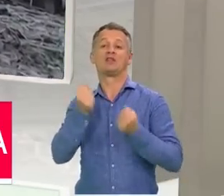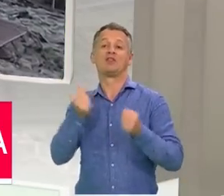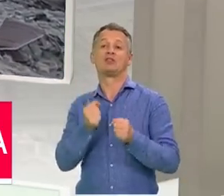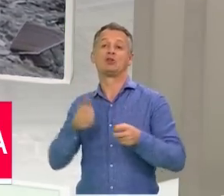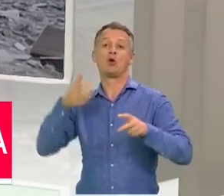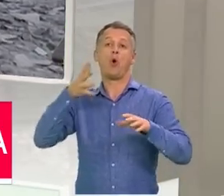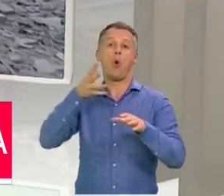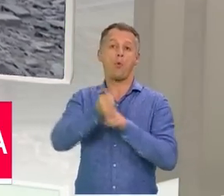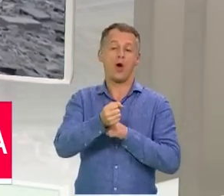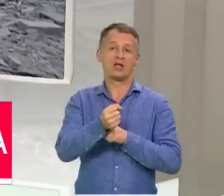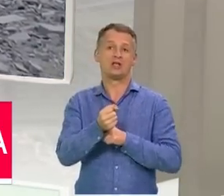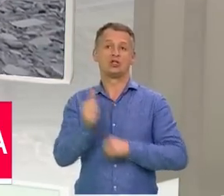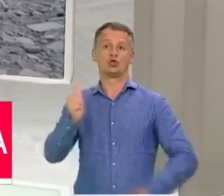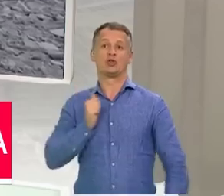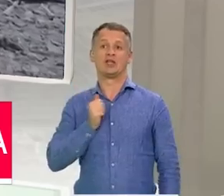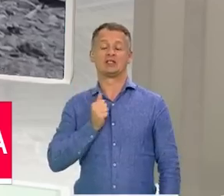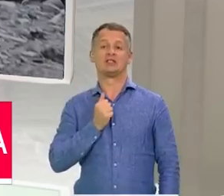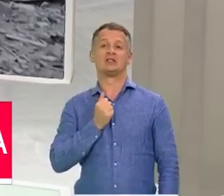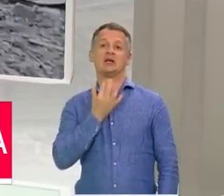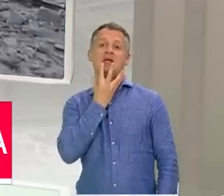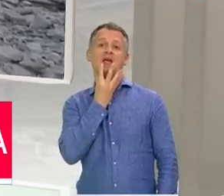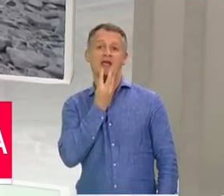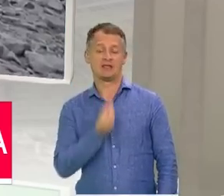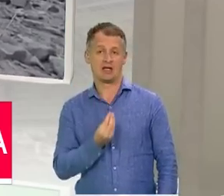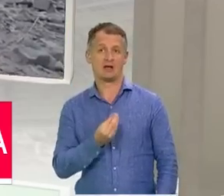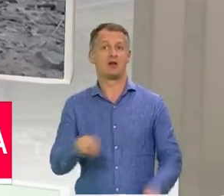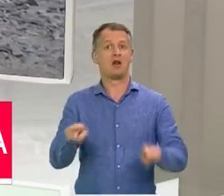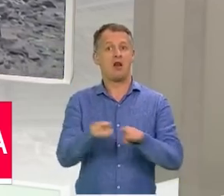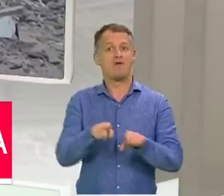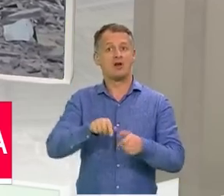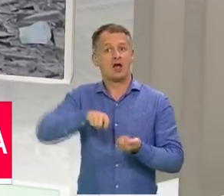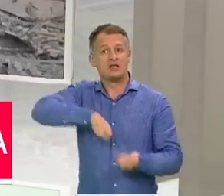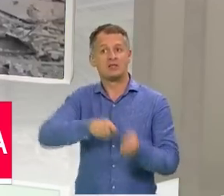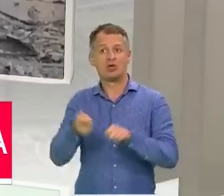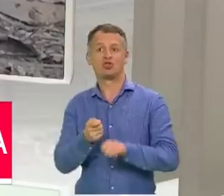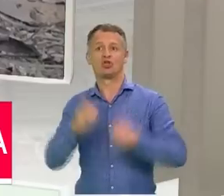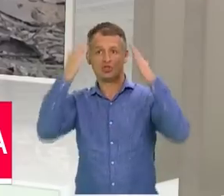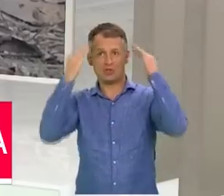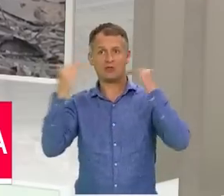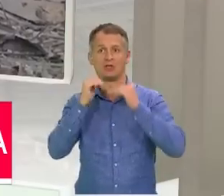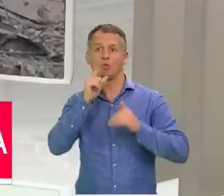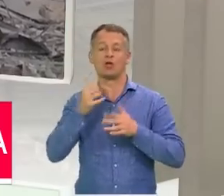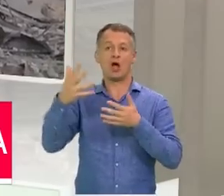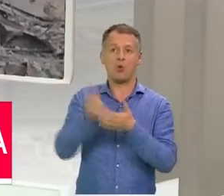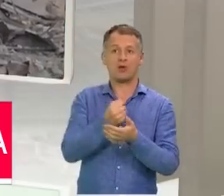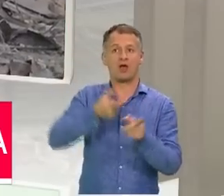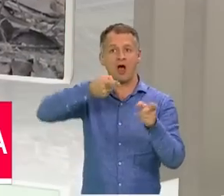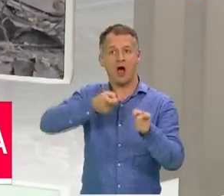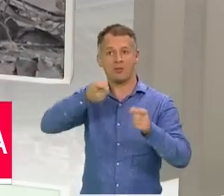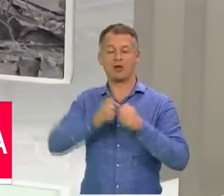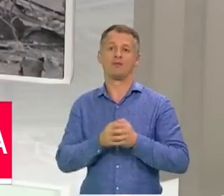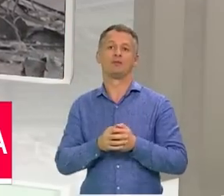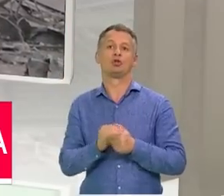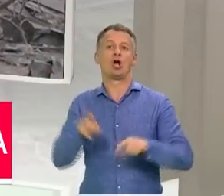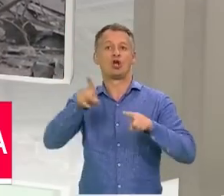soldaților israelieni. De asemenea, au săpat tuneluri de genul acesta și spre Egipt, pe unde s-au aprovizionat, bineînțeles, cu arme cei din Hamas, dar